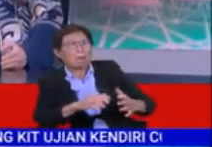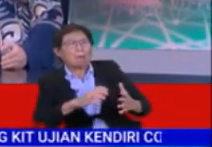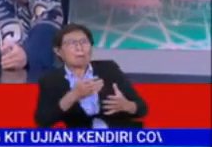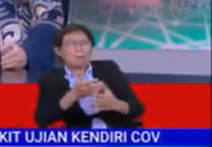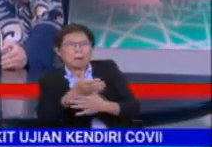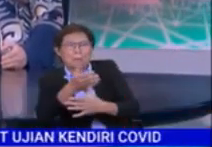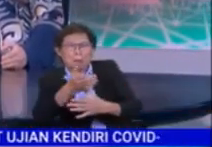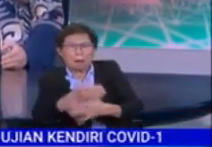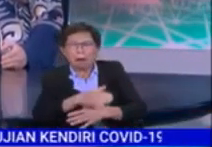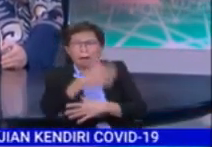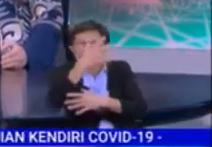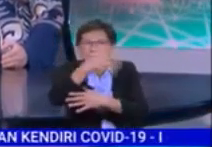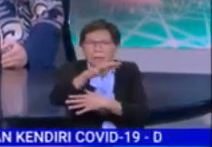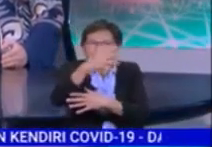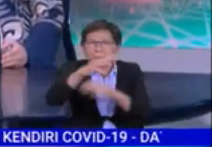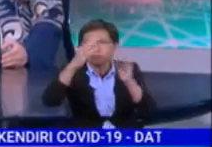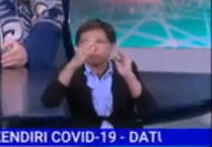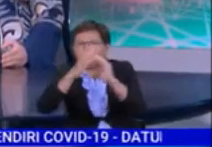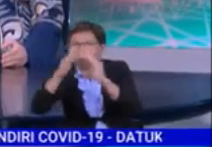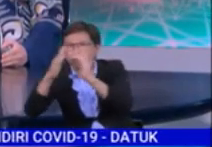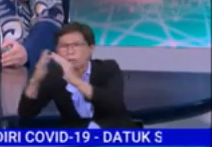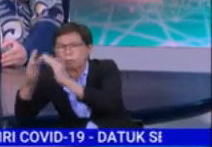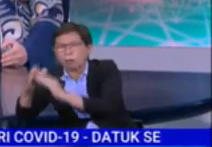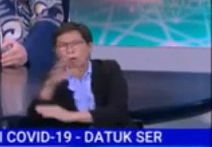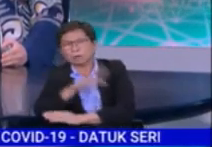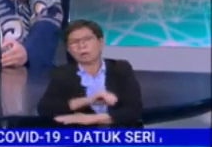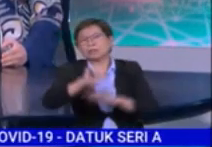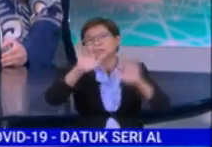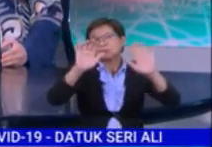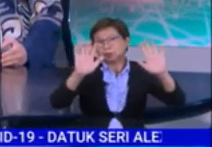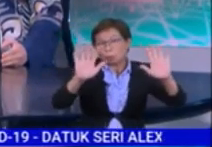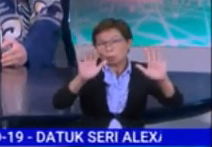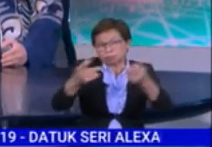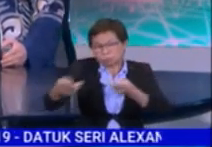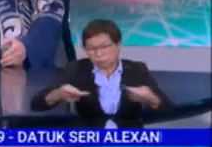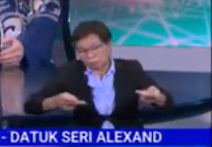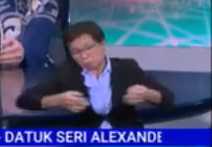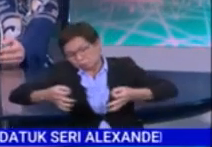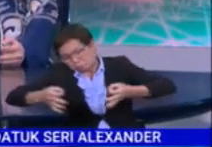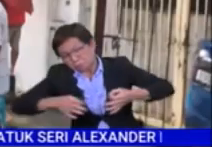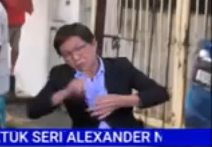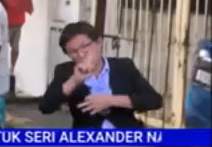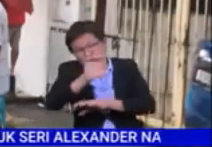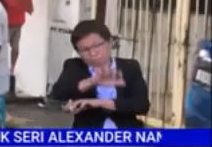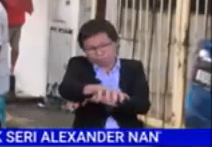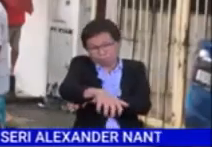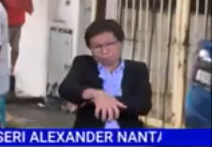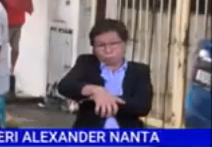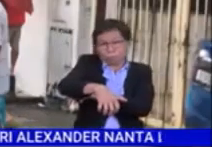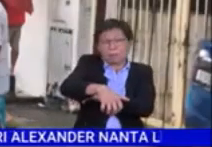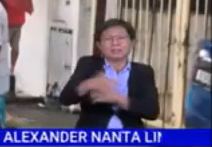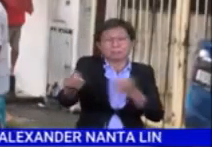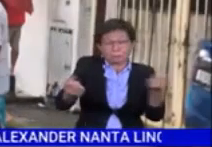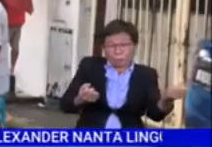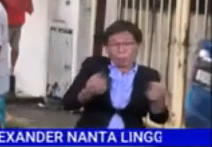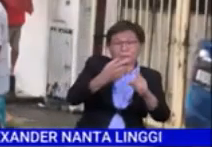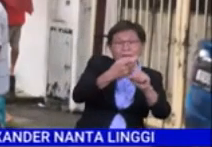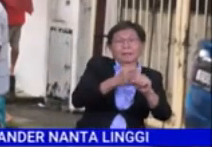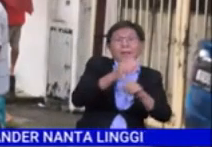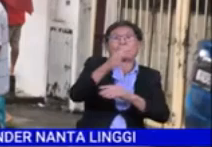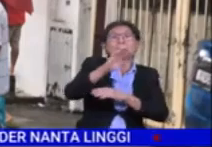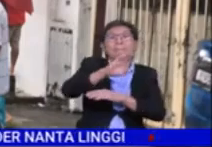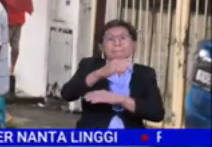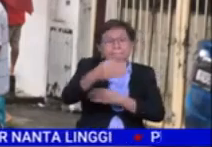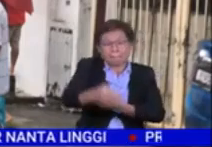sekurang-kurangnya 15 kediaman dan 10 buah kendaraan jelasnya sebuah Jenderal dengan sembilan anggota dari Balai Bomba